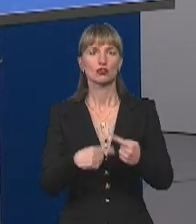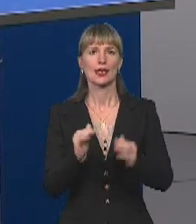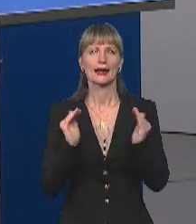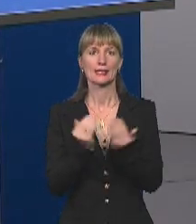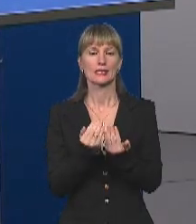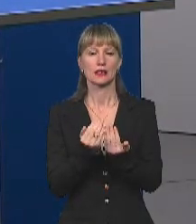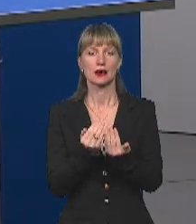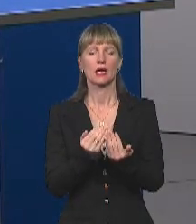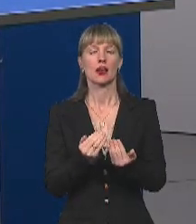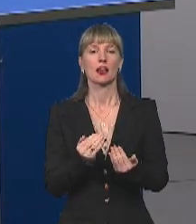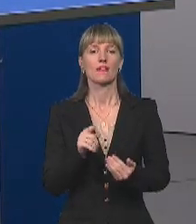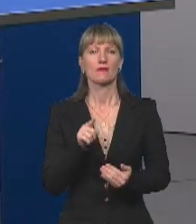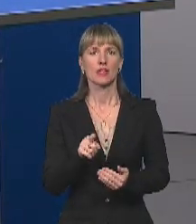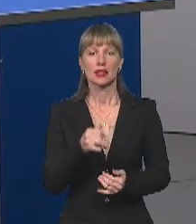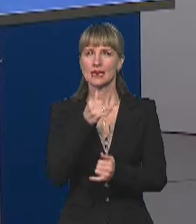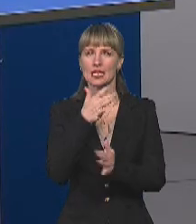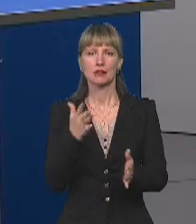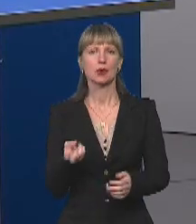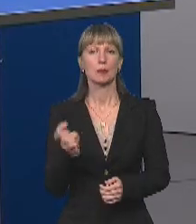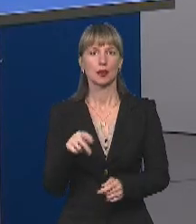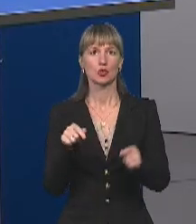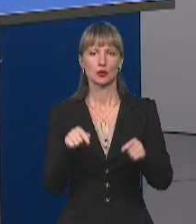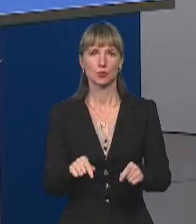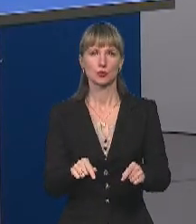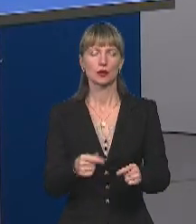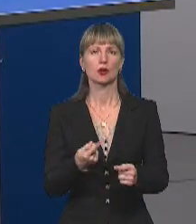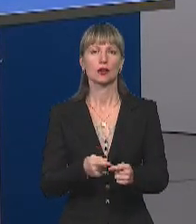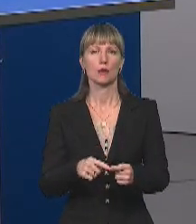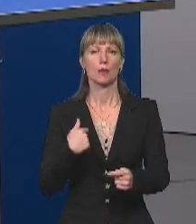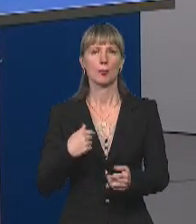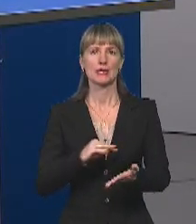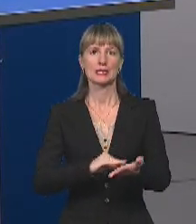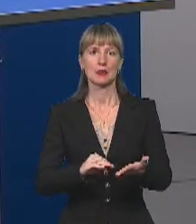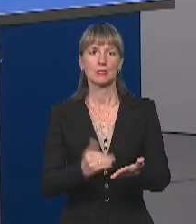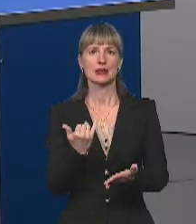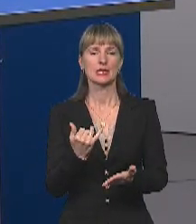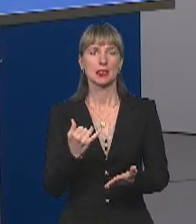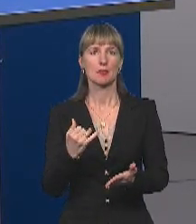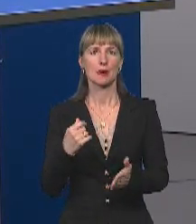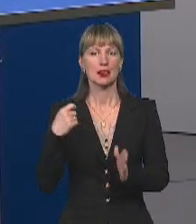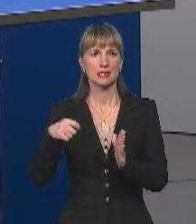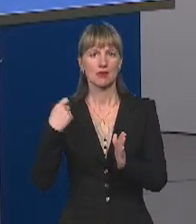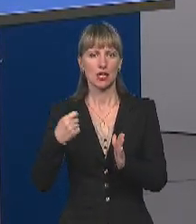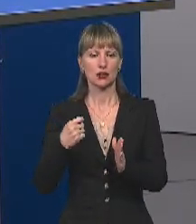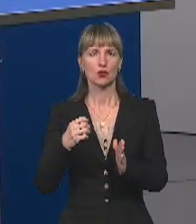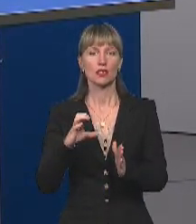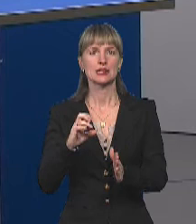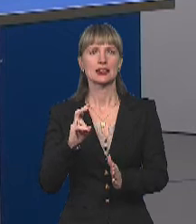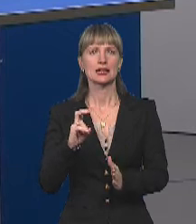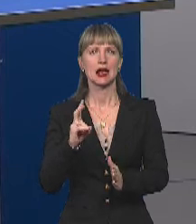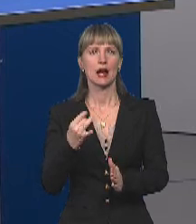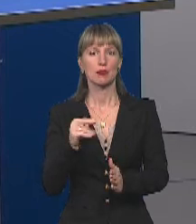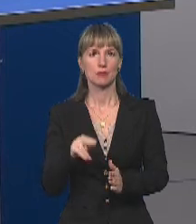карантинні обмежувальні заходи він не зміг прийти до студії, тож ми записали з ним інтерв'ю через скайп-зв'язок. І